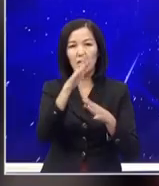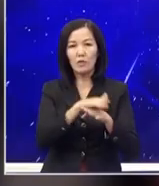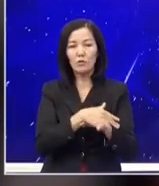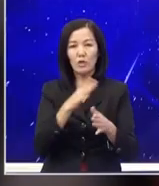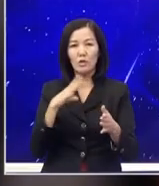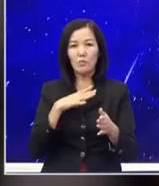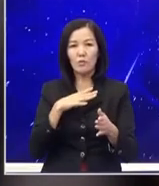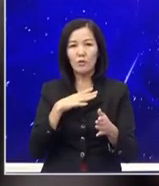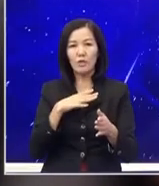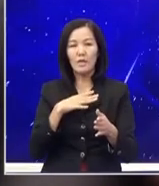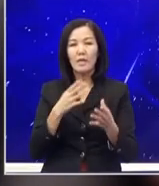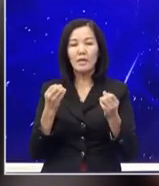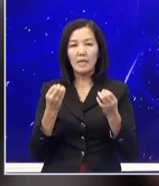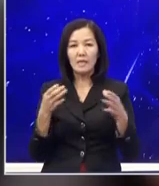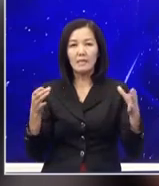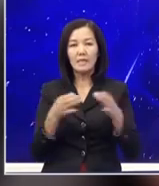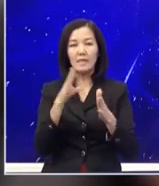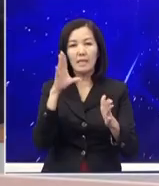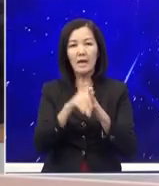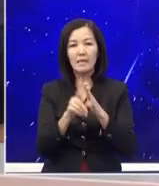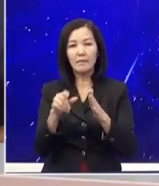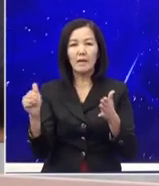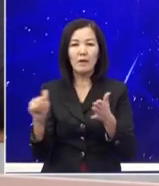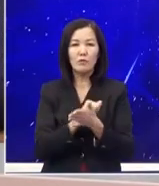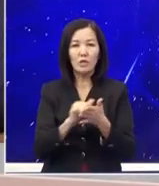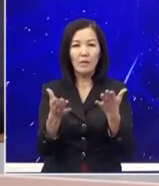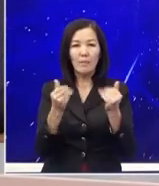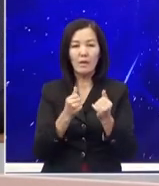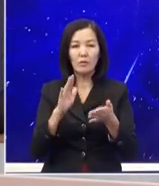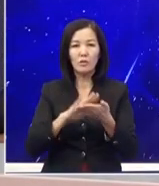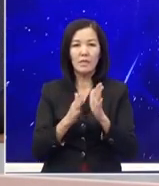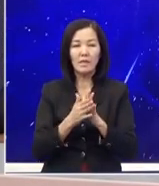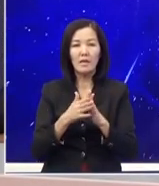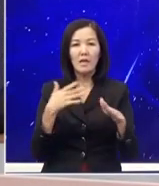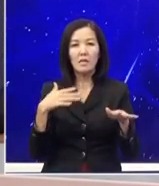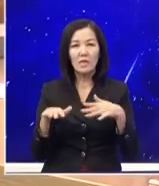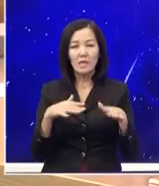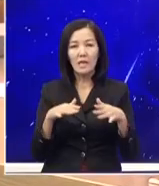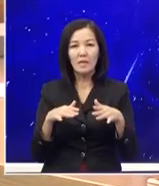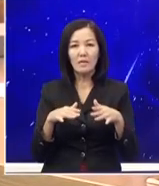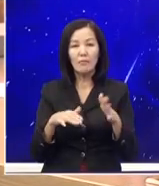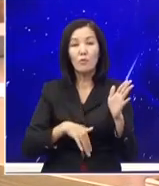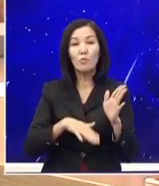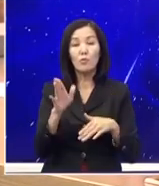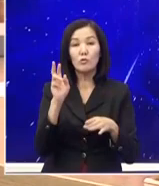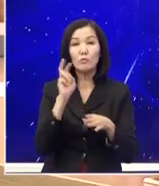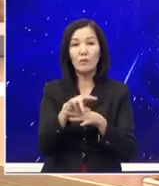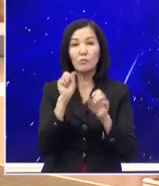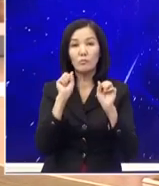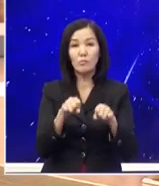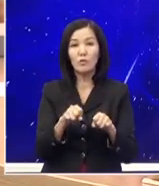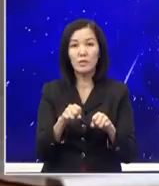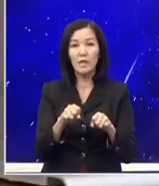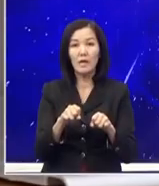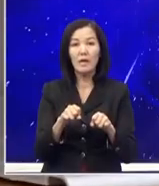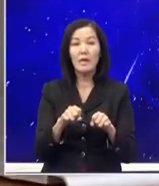отыр. Мұнымен қоса, бұл санаттағы азаматтар қайта құжаттама алуға жағдайы нашарлағанда ғана емес, жақсарғанда да жүгінеді. Сол